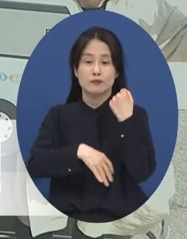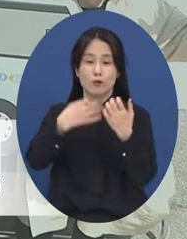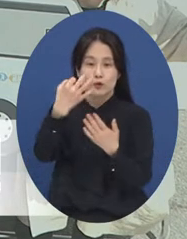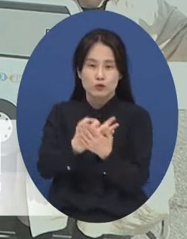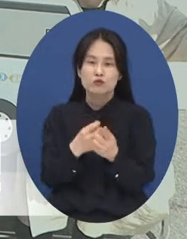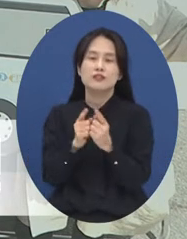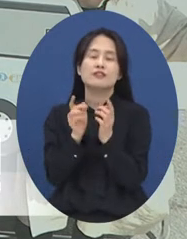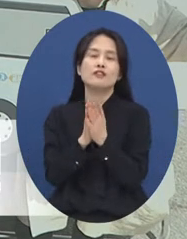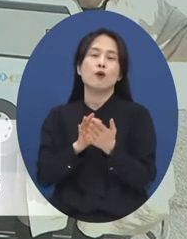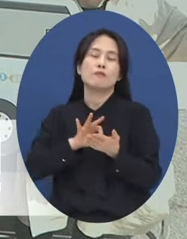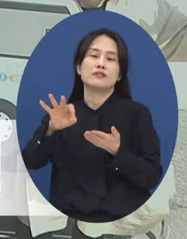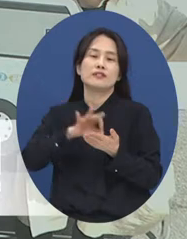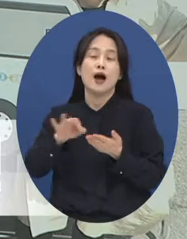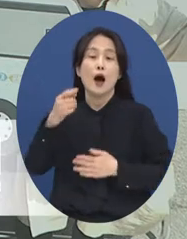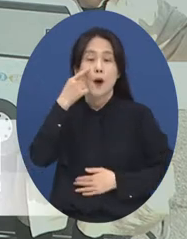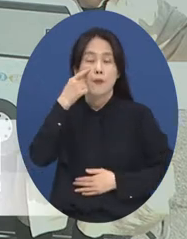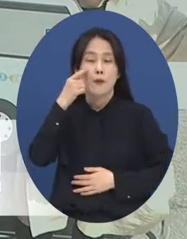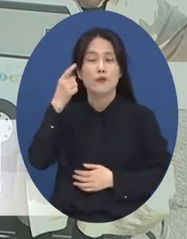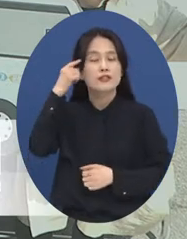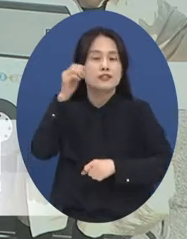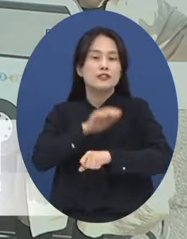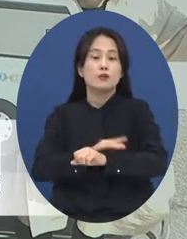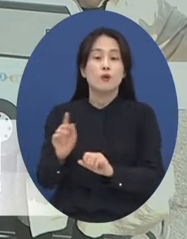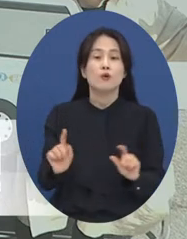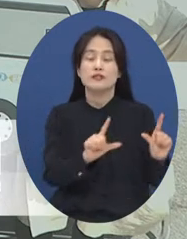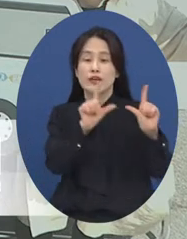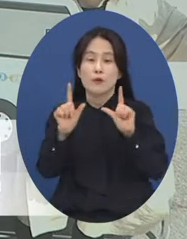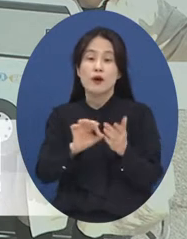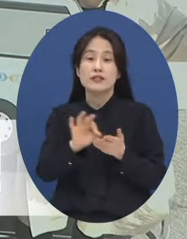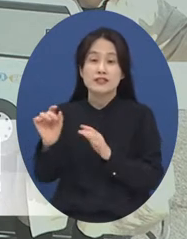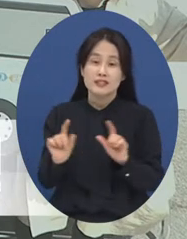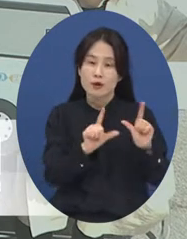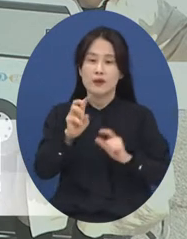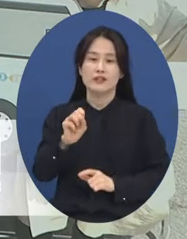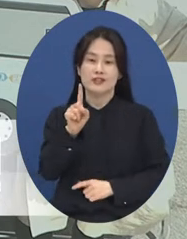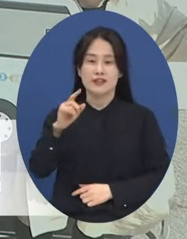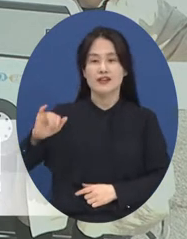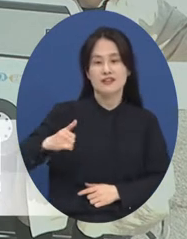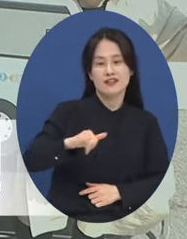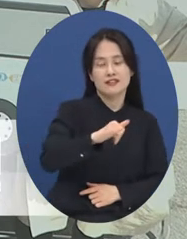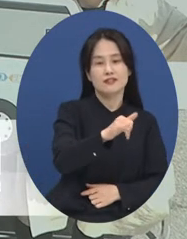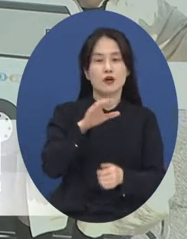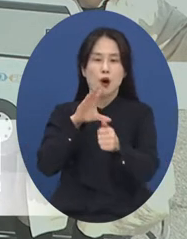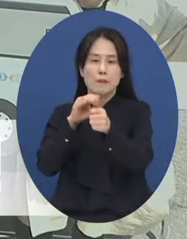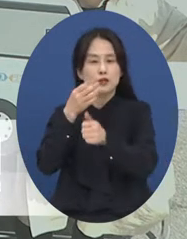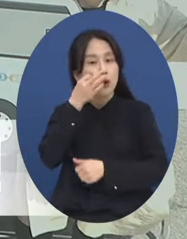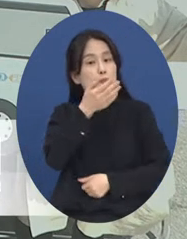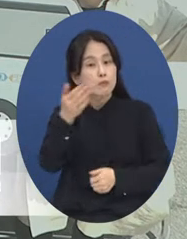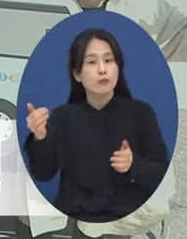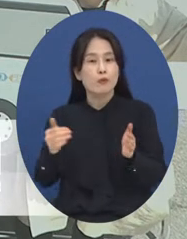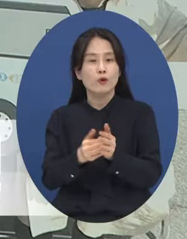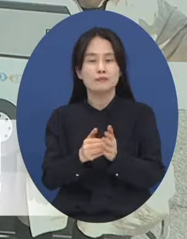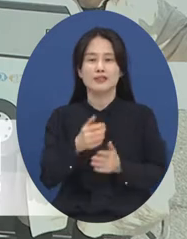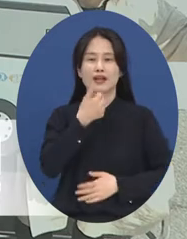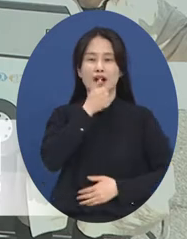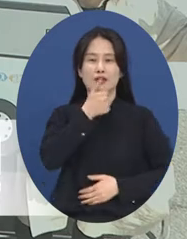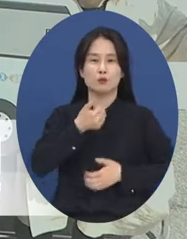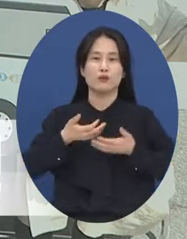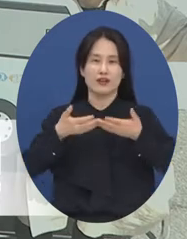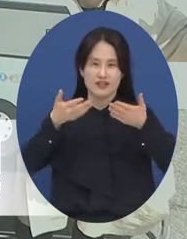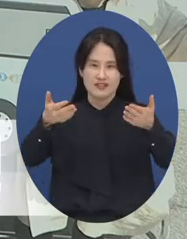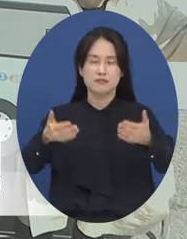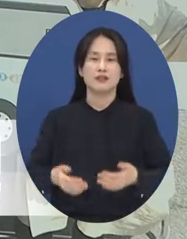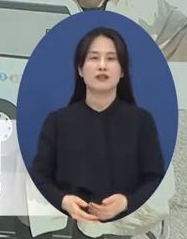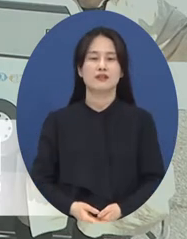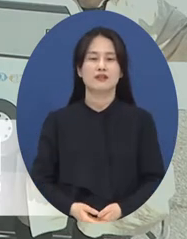직접 사용해보는 슬기로운 소비생활 31개 시군데이트 캠페인 방송을 진행했는데요. 구영슬 기자가 캠페인 과정을